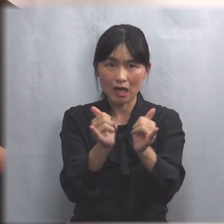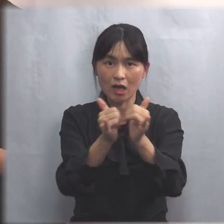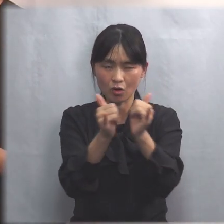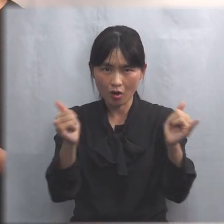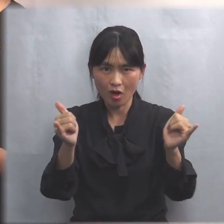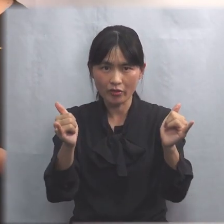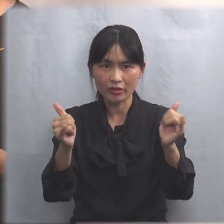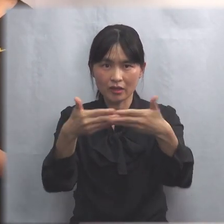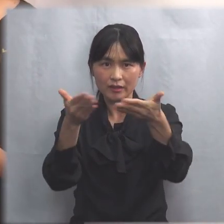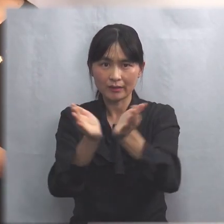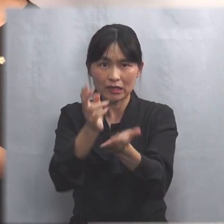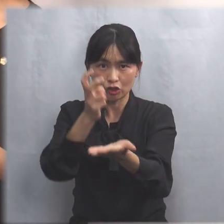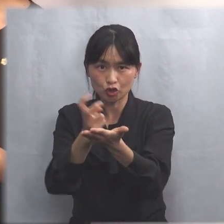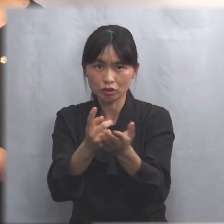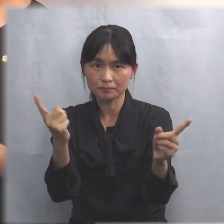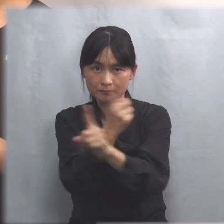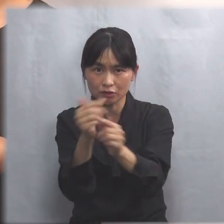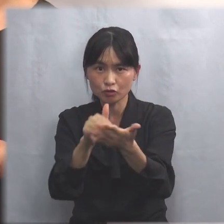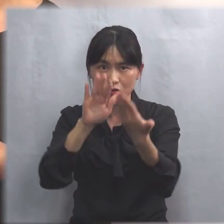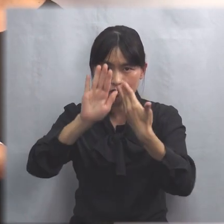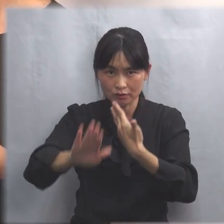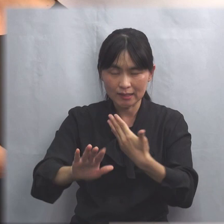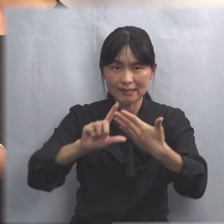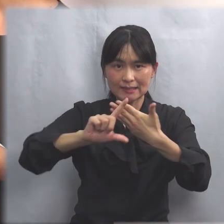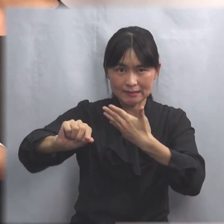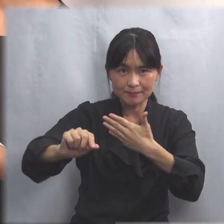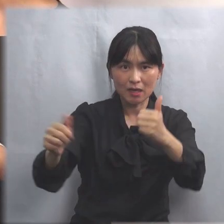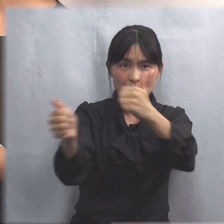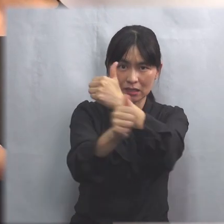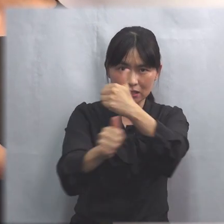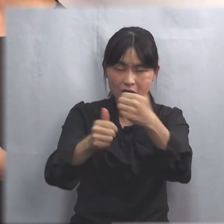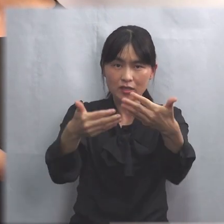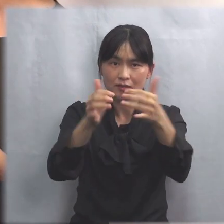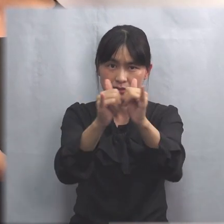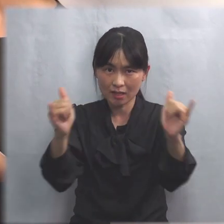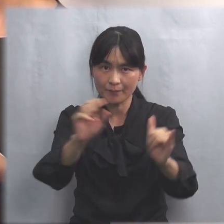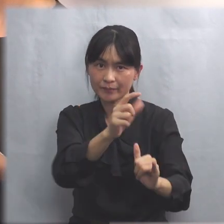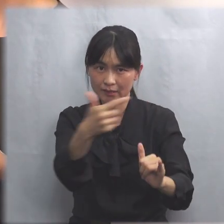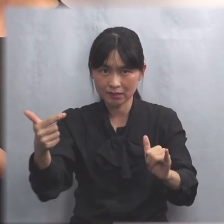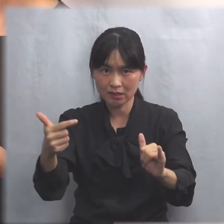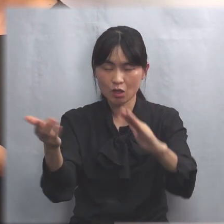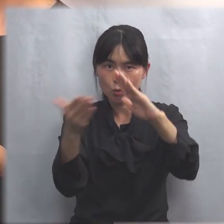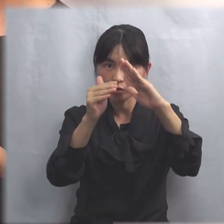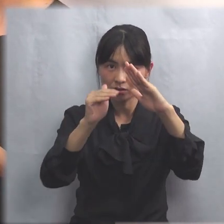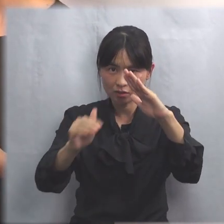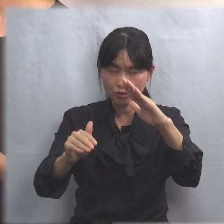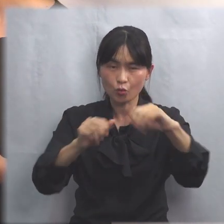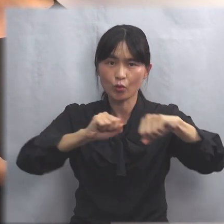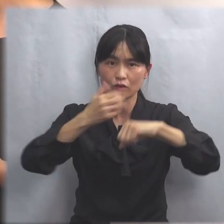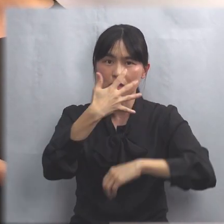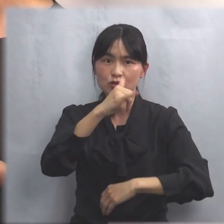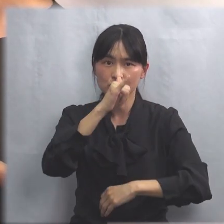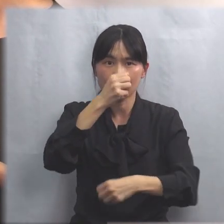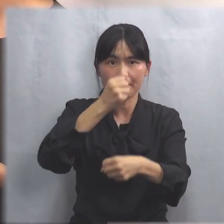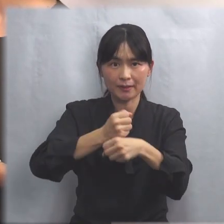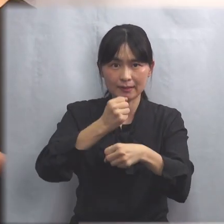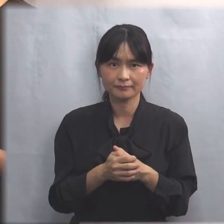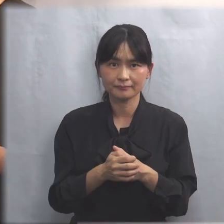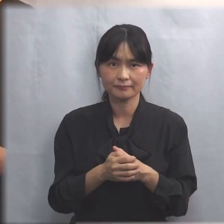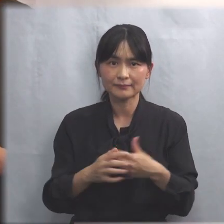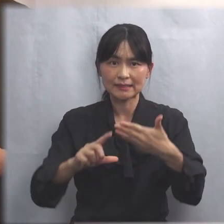당원당규 개정을 통해서 정의당의 지방의원들이 당의 공식기구 안에서 활동할 수 있도록 제도화하는